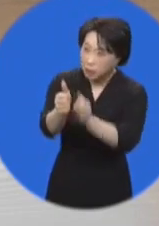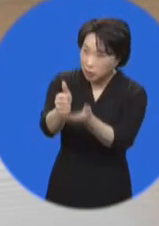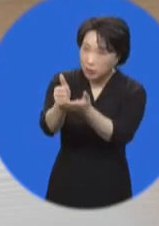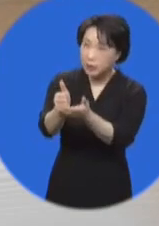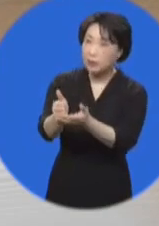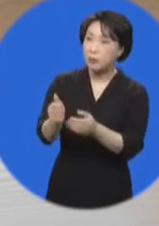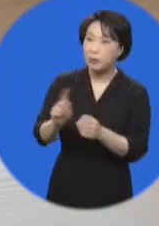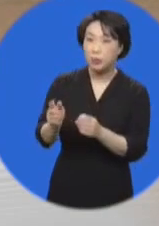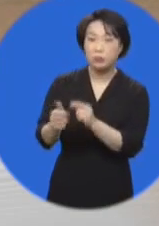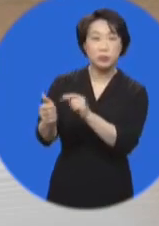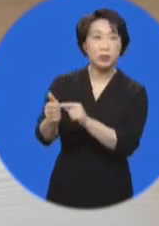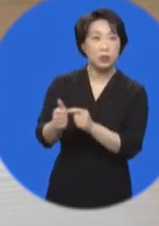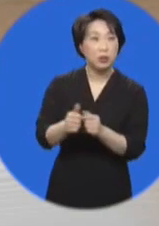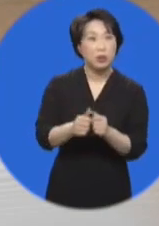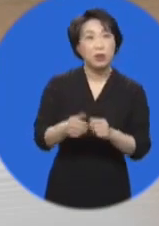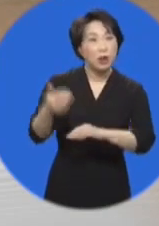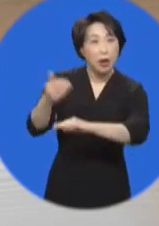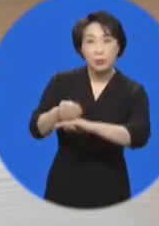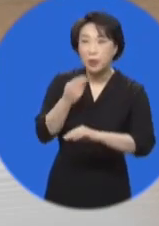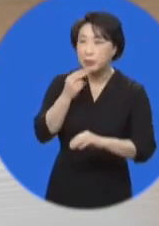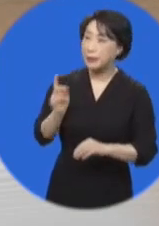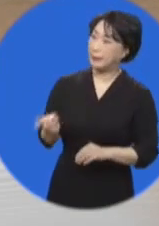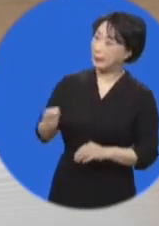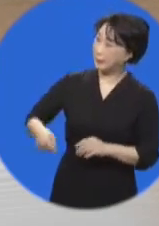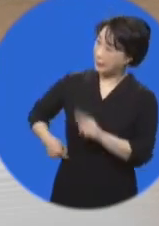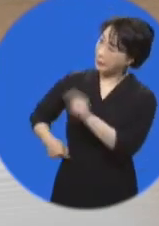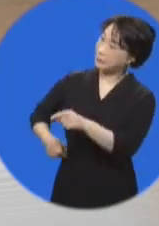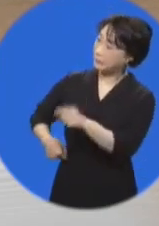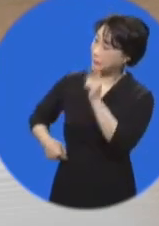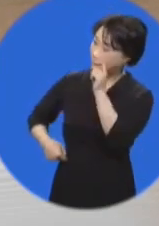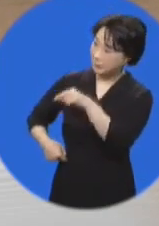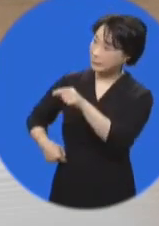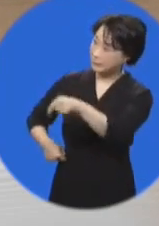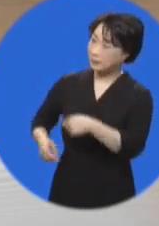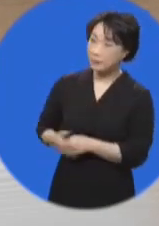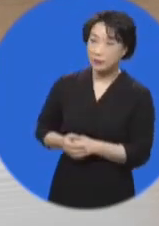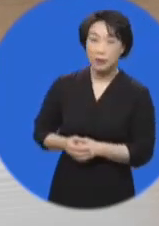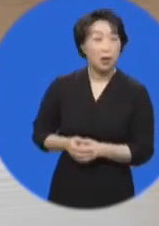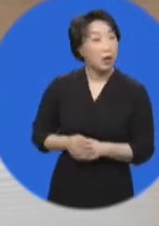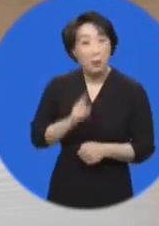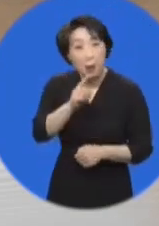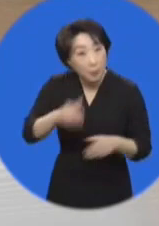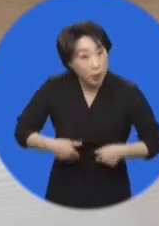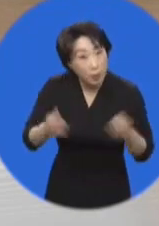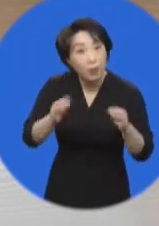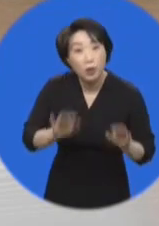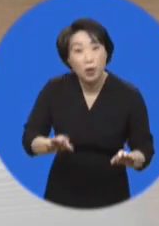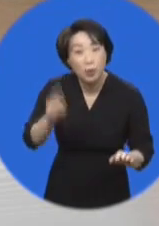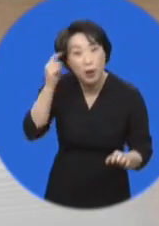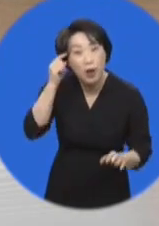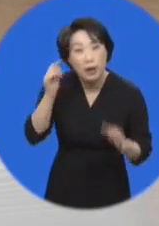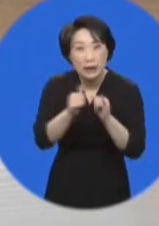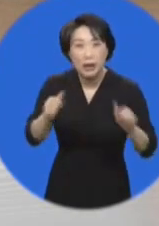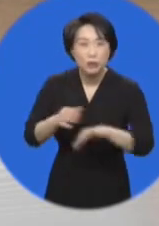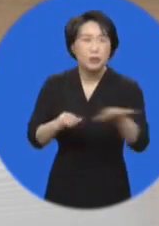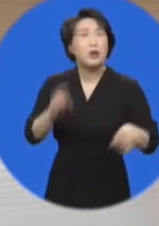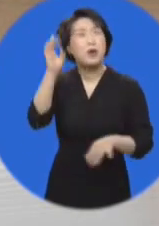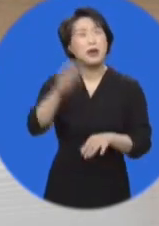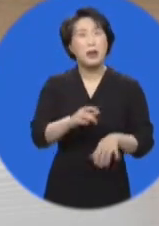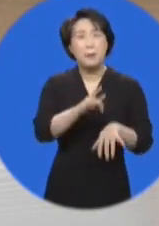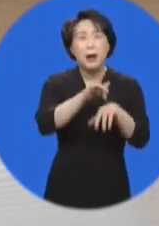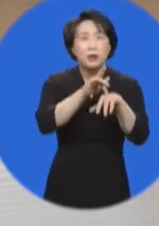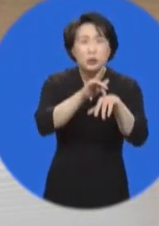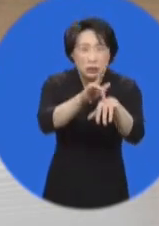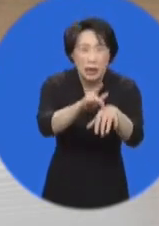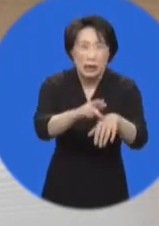필요가 없어. 왜냐 원래 인간은 양심이 그런 거예요. 누구 양심이기 때문에 마귀사탄 귀신의